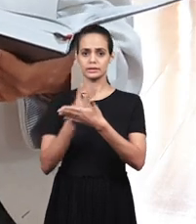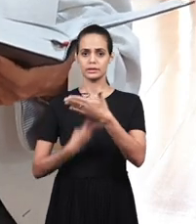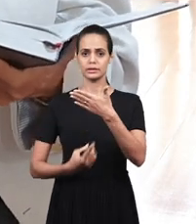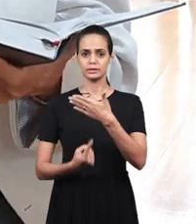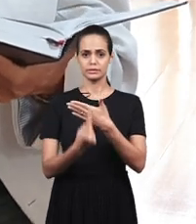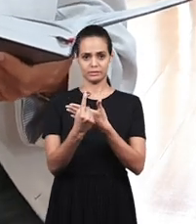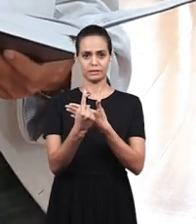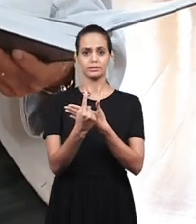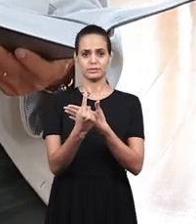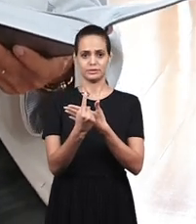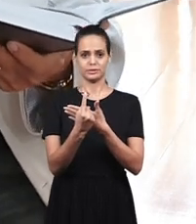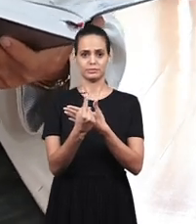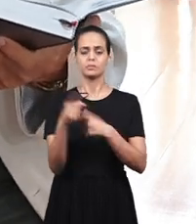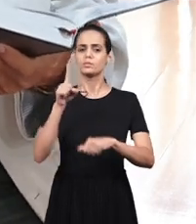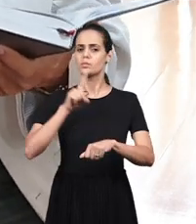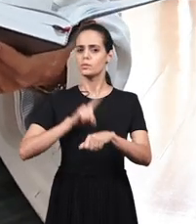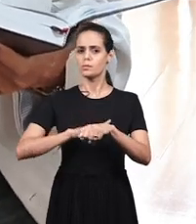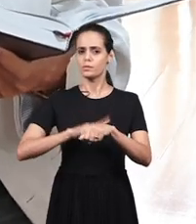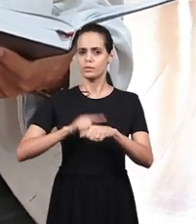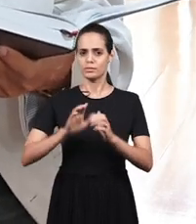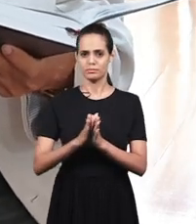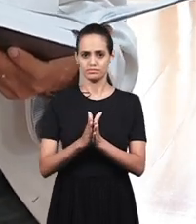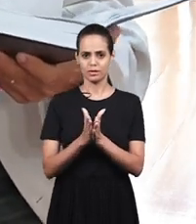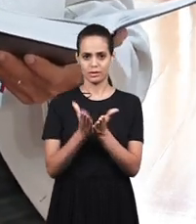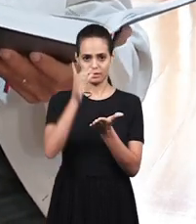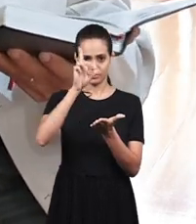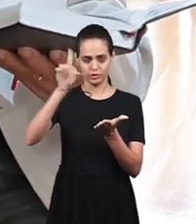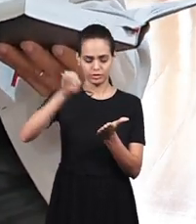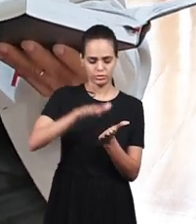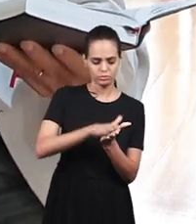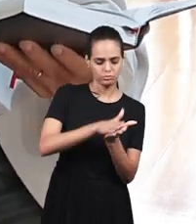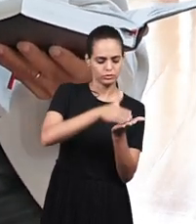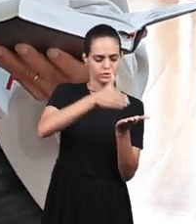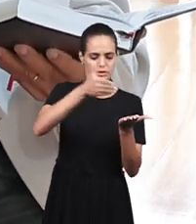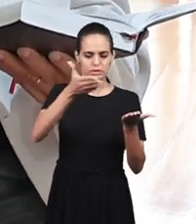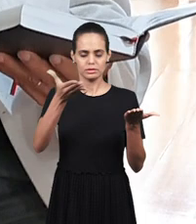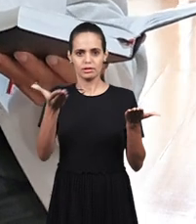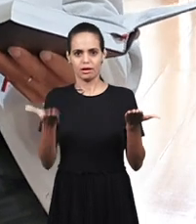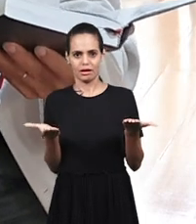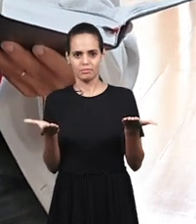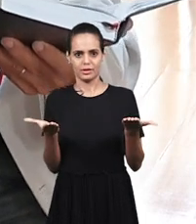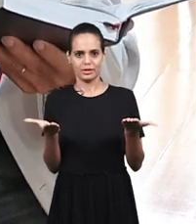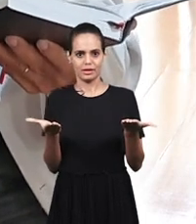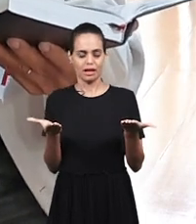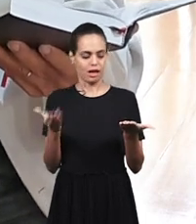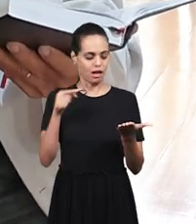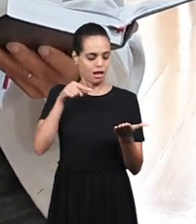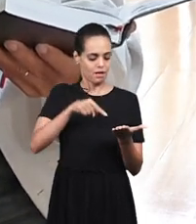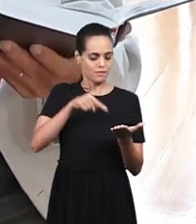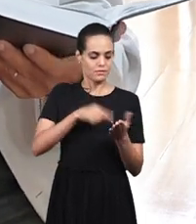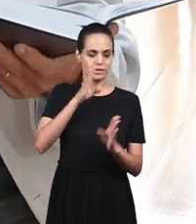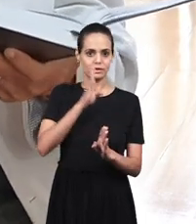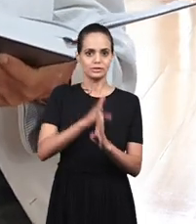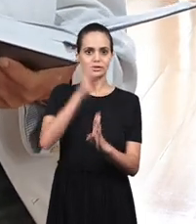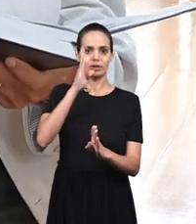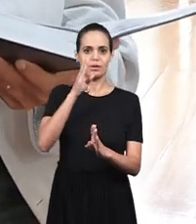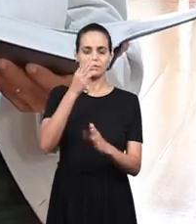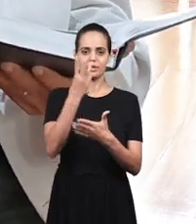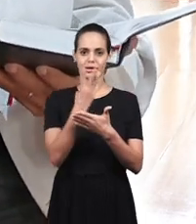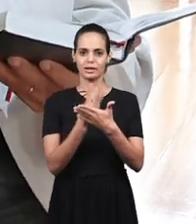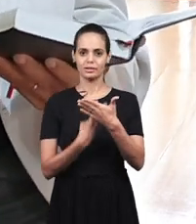посредством присутствия Троицы. Когда вы открываете всю Библию, вы можете